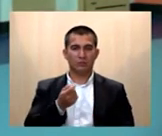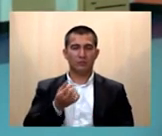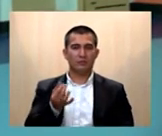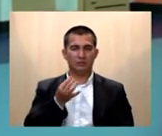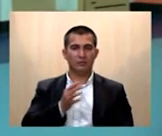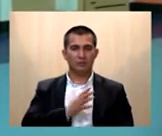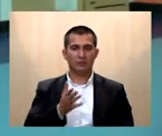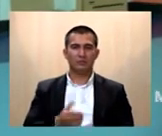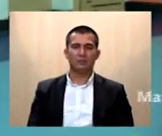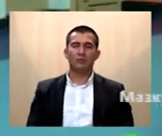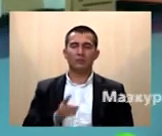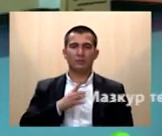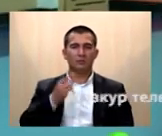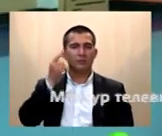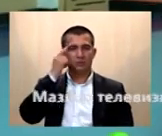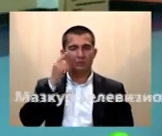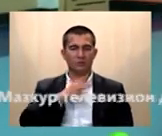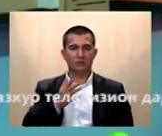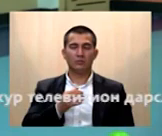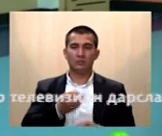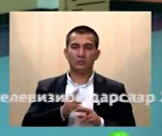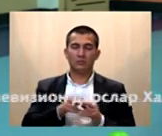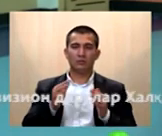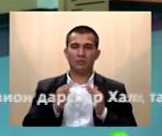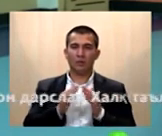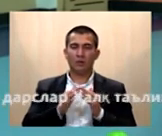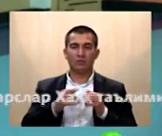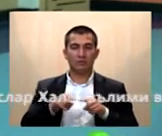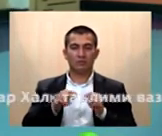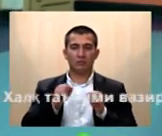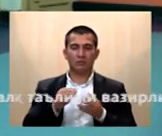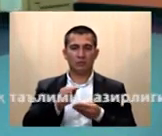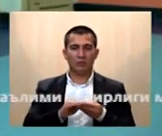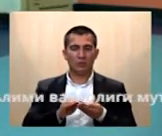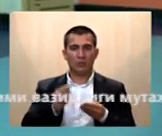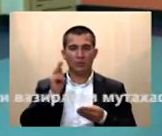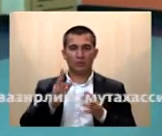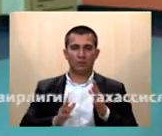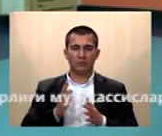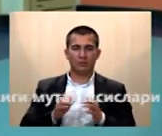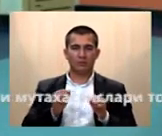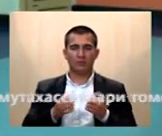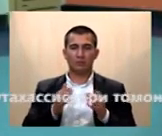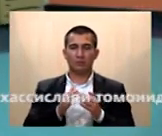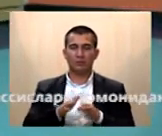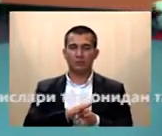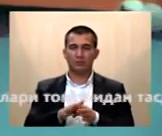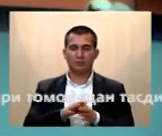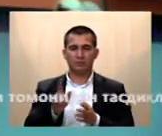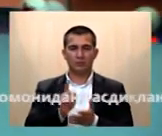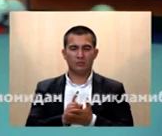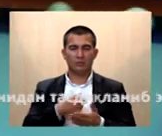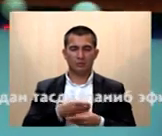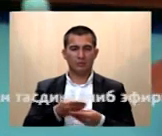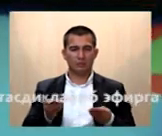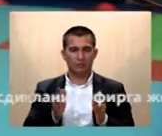umiddaman. O'ylaymanki, bu mashqlarni uyda ham takroriy holatda qilasizlar. Uyga vazifa misolida